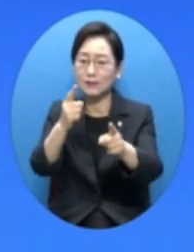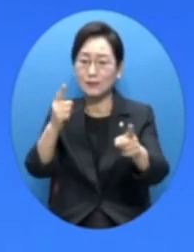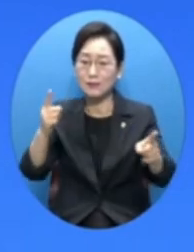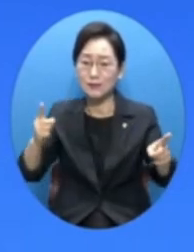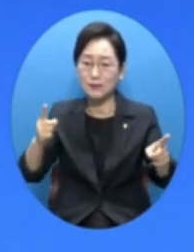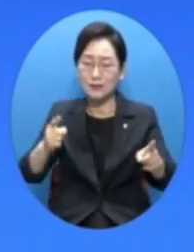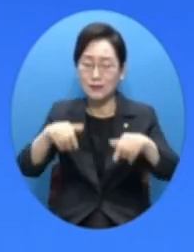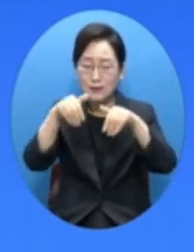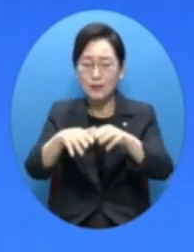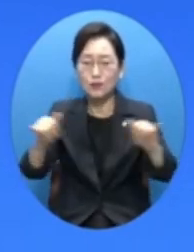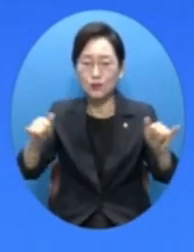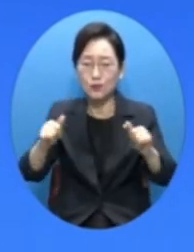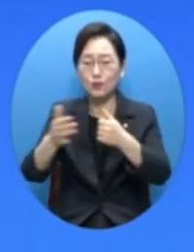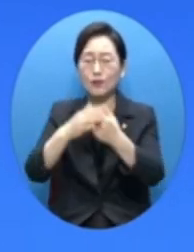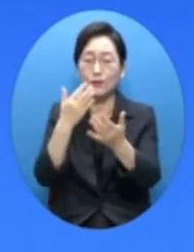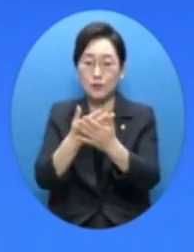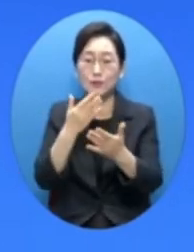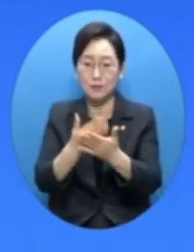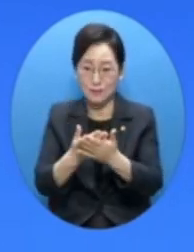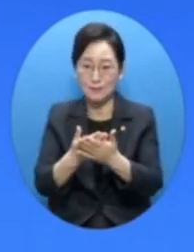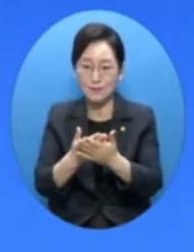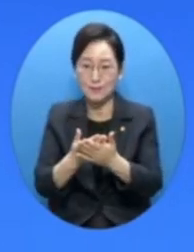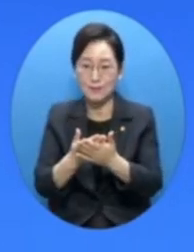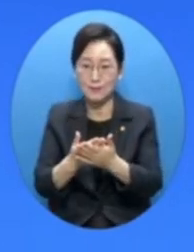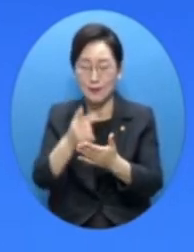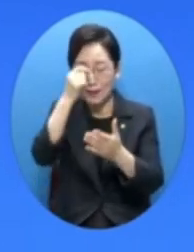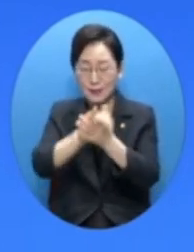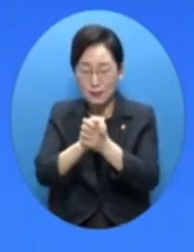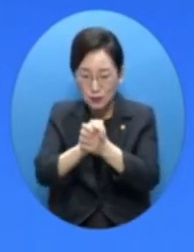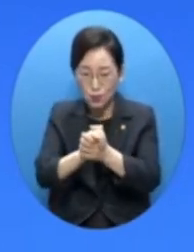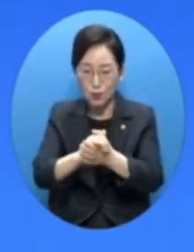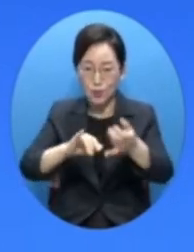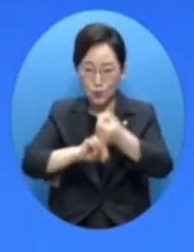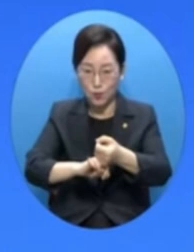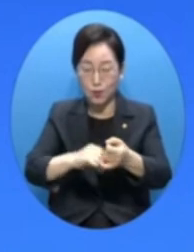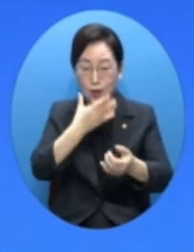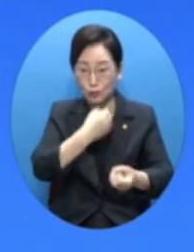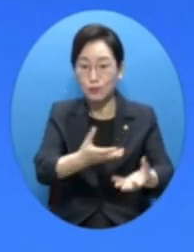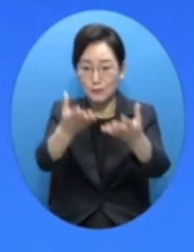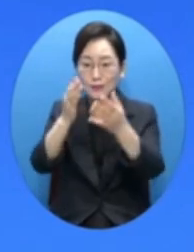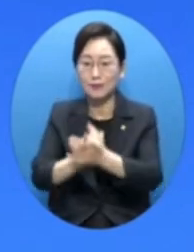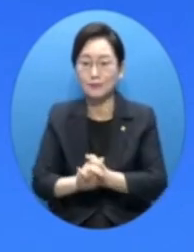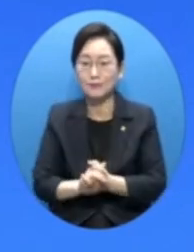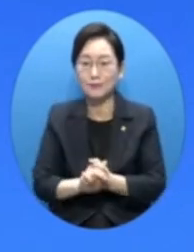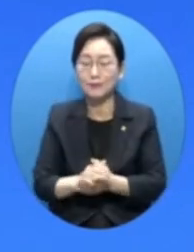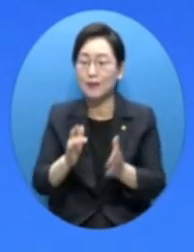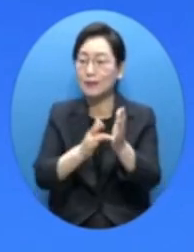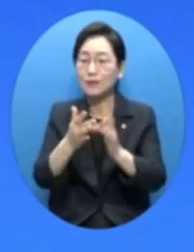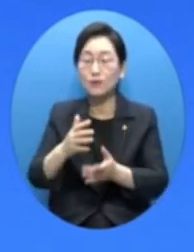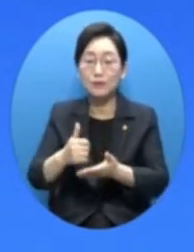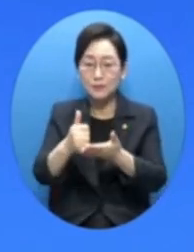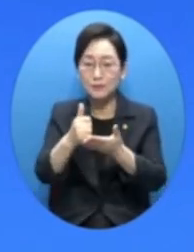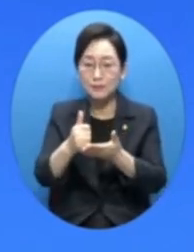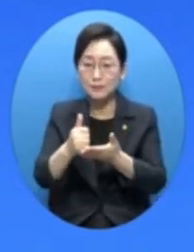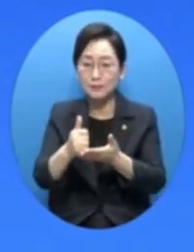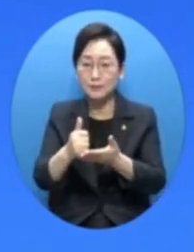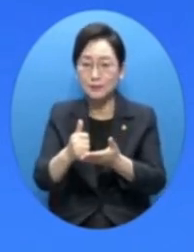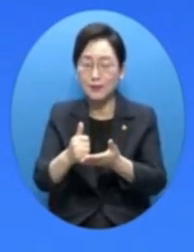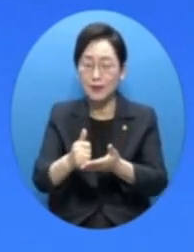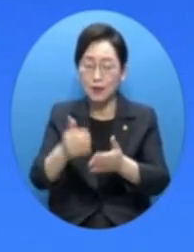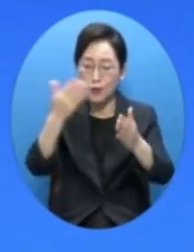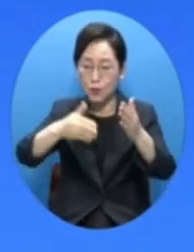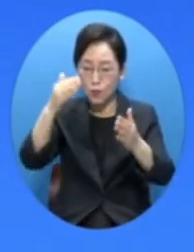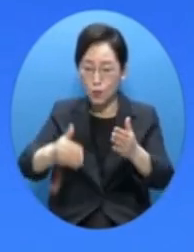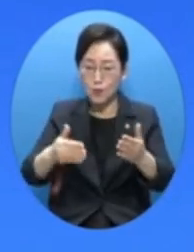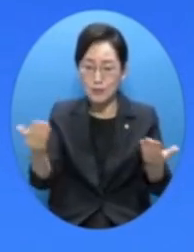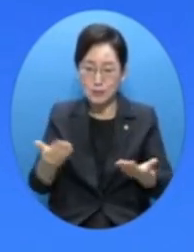주님의 일꾼을 되게 하여 주시옵소서. 기도 용사들이 되시기를 주님으로 축원합니다. 예수님께서는 그 공생의 사역